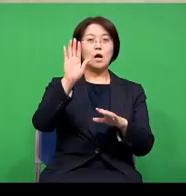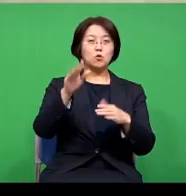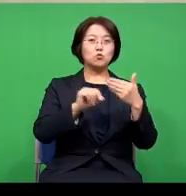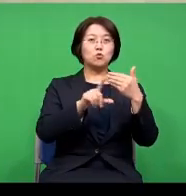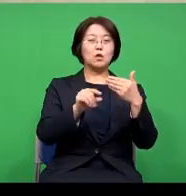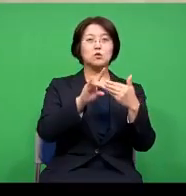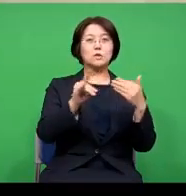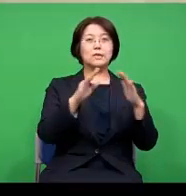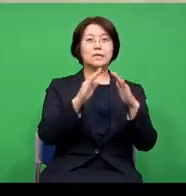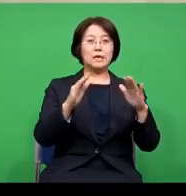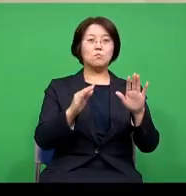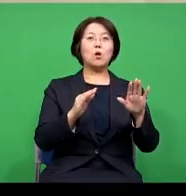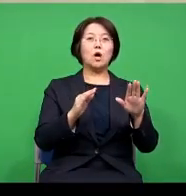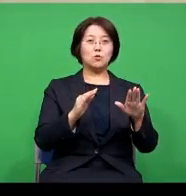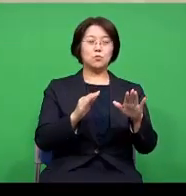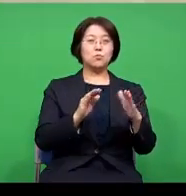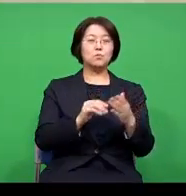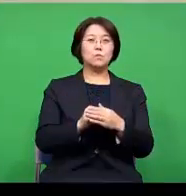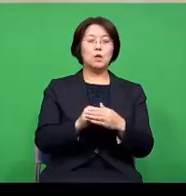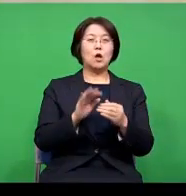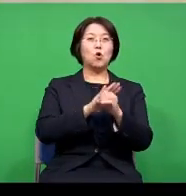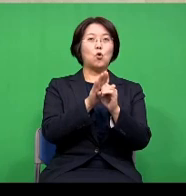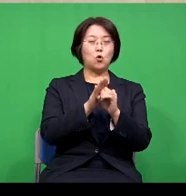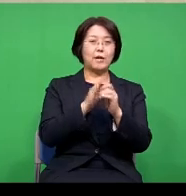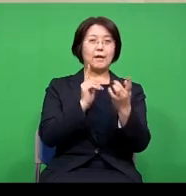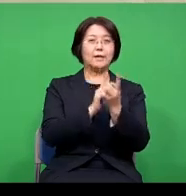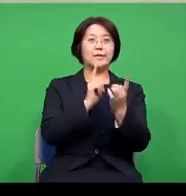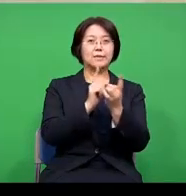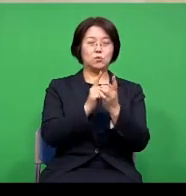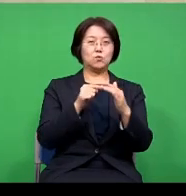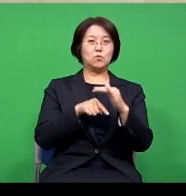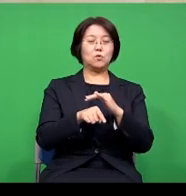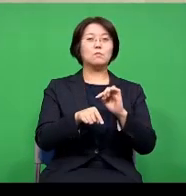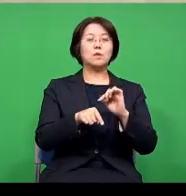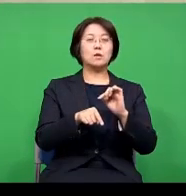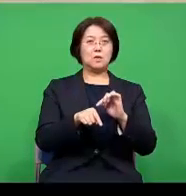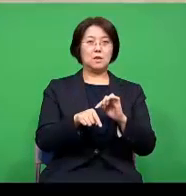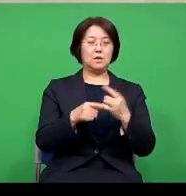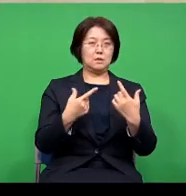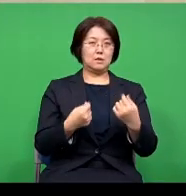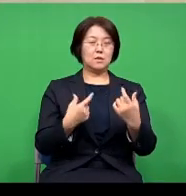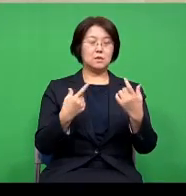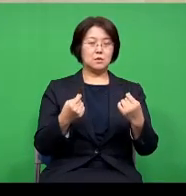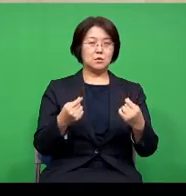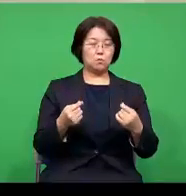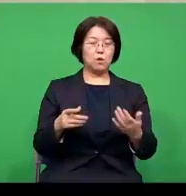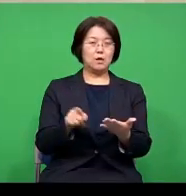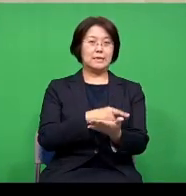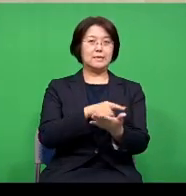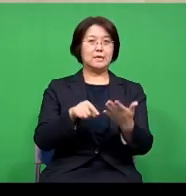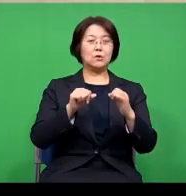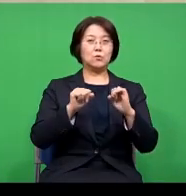議会もあり、まあ、あの直近の、まあ、コロナ対策という部分で、 しっかりソーシャルされるの